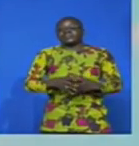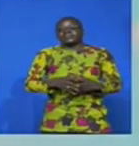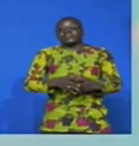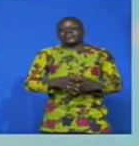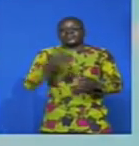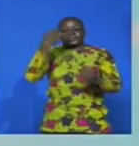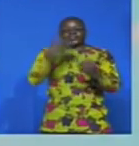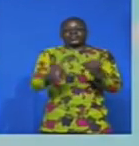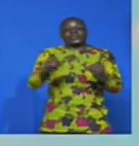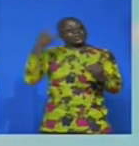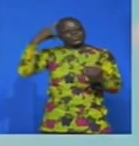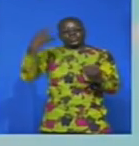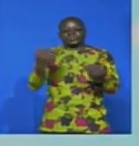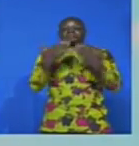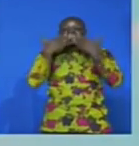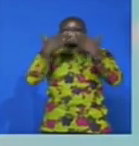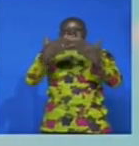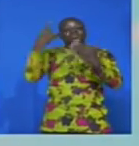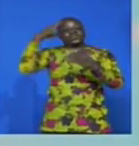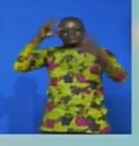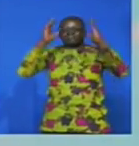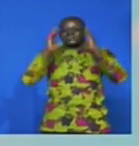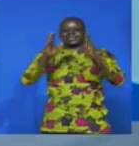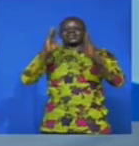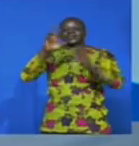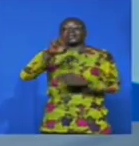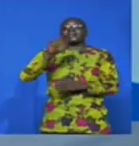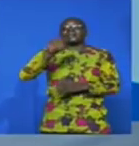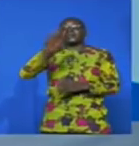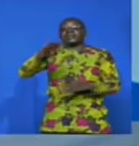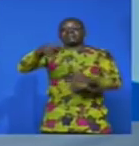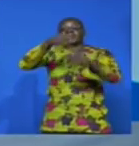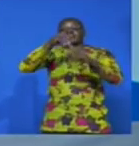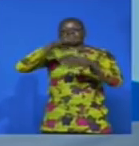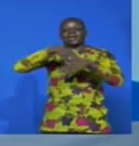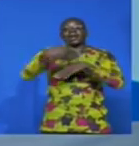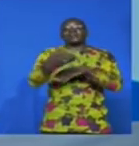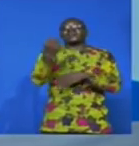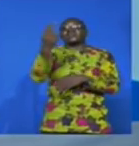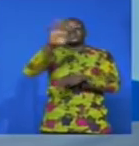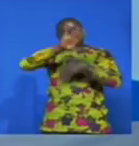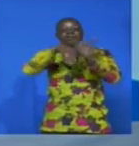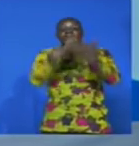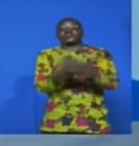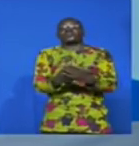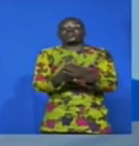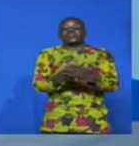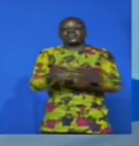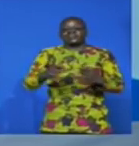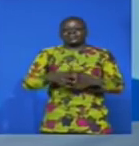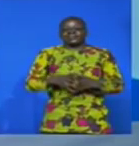pour cette édition. Merci de votre aimable attention à la RTB. Excellente après-midi à toutes et à tous.